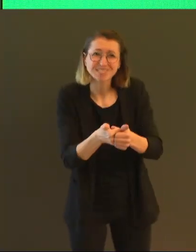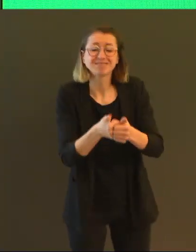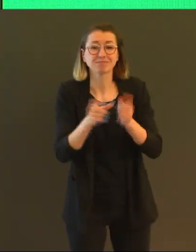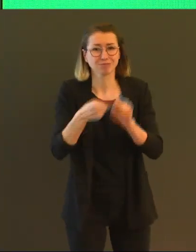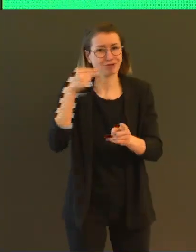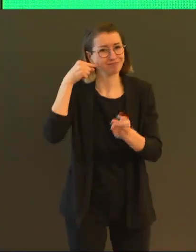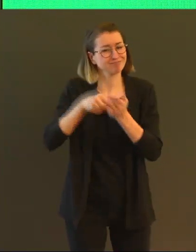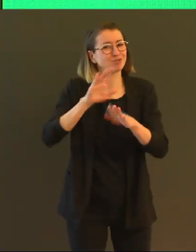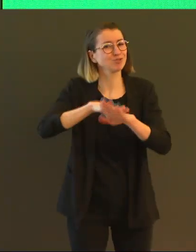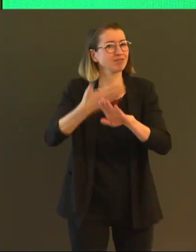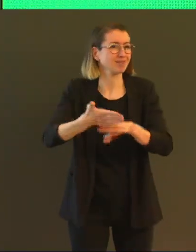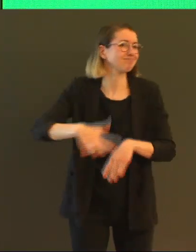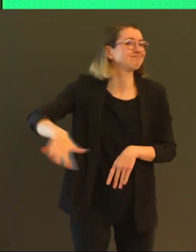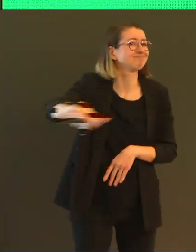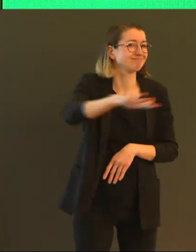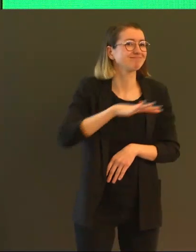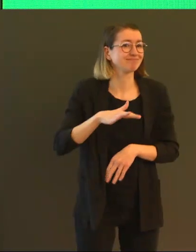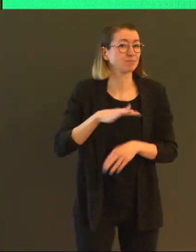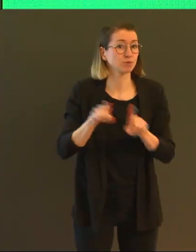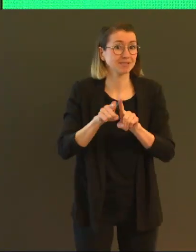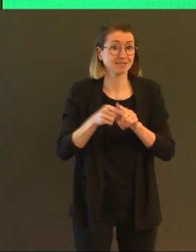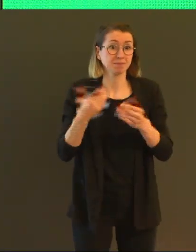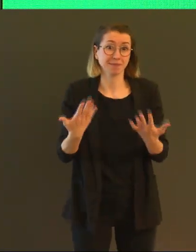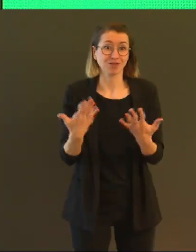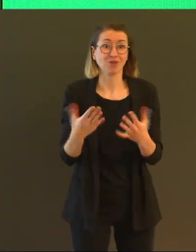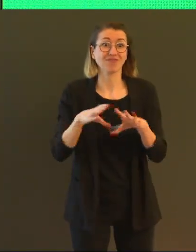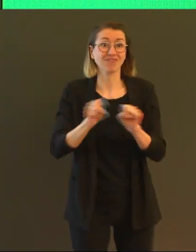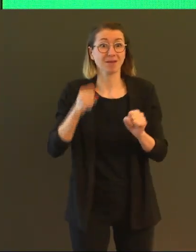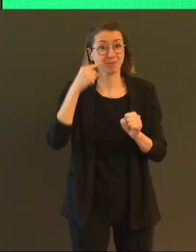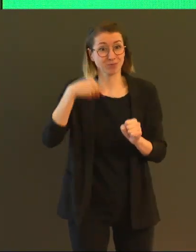agissons aujourd'hui pour notre santé à tous.